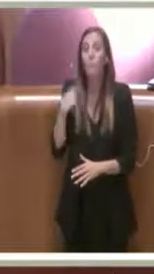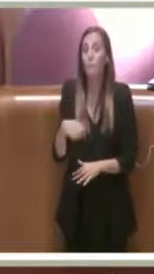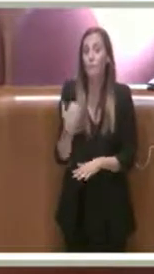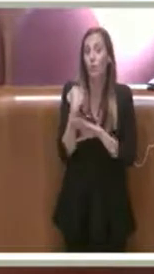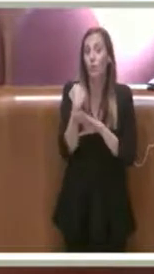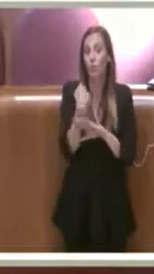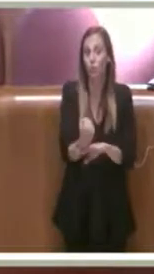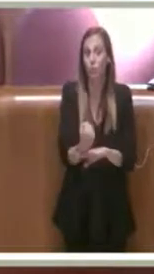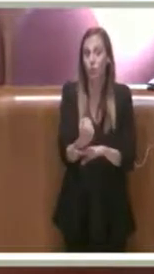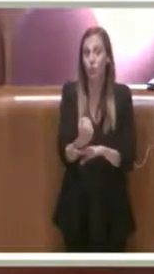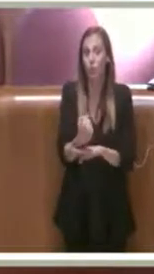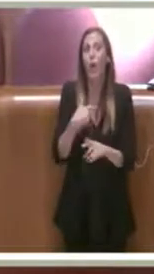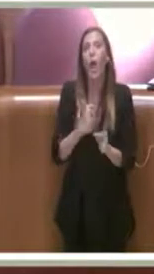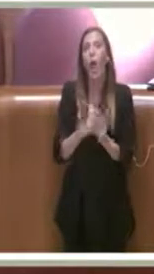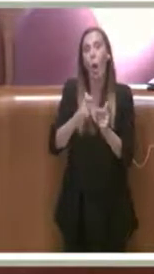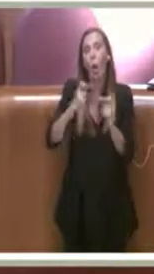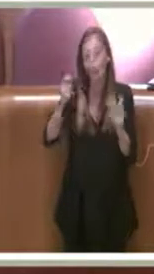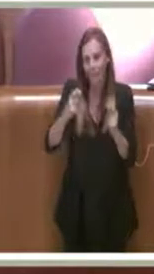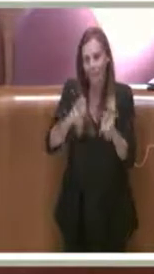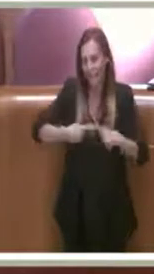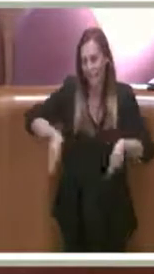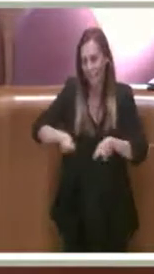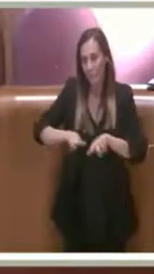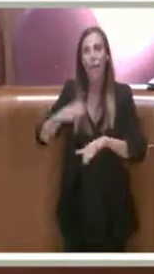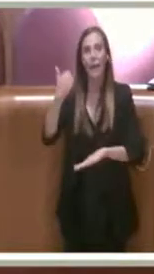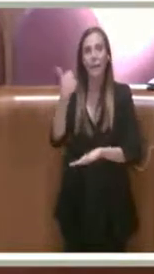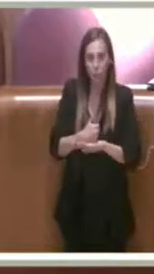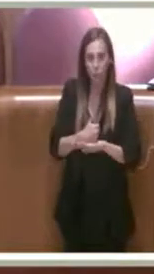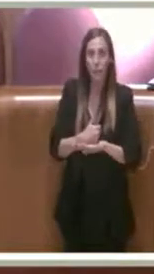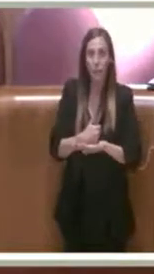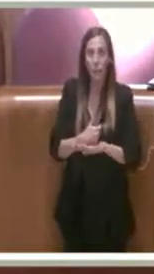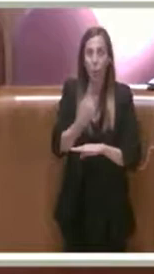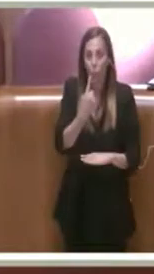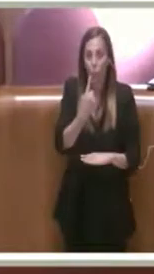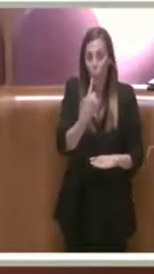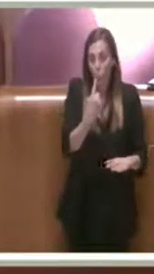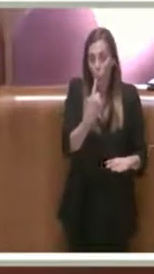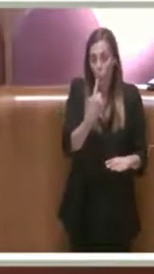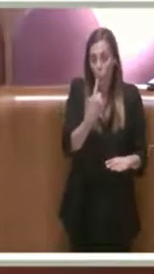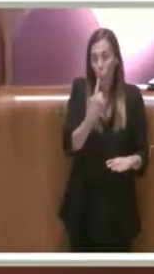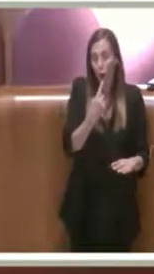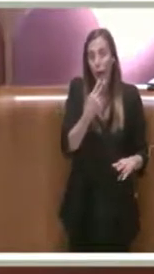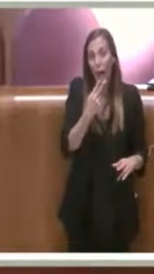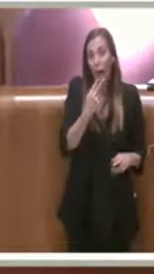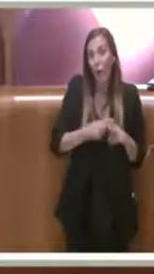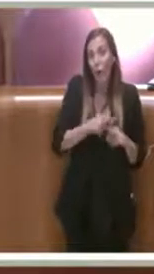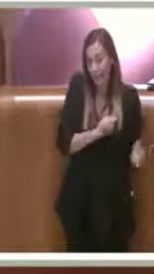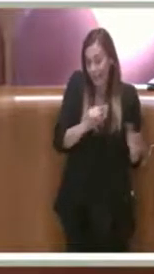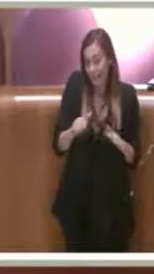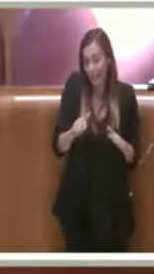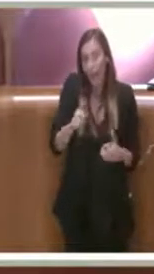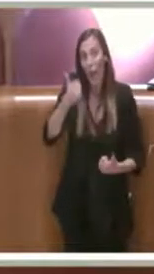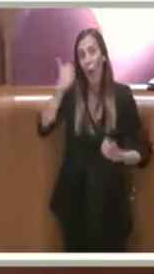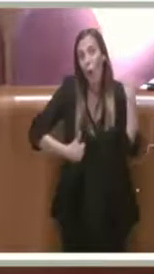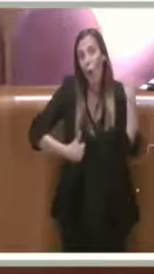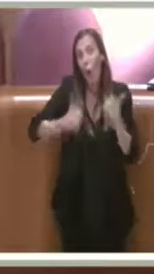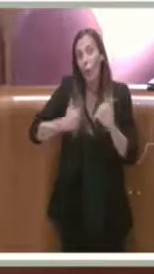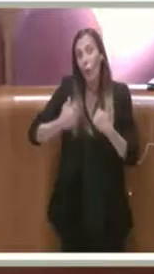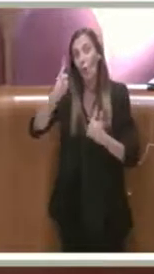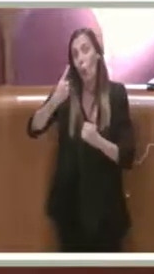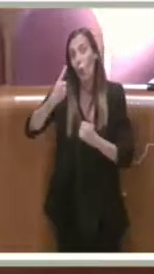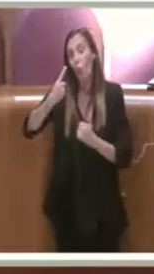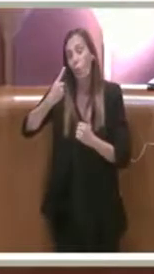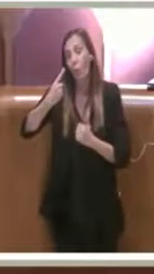Aumenta la frequenza di convocazione dell'Assemblea Capitolina, una volta a settimana anziché una volta al mese. Di fatto sono